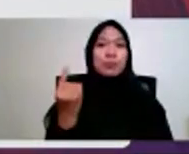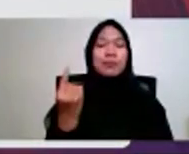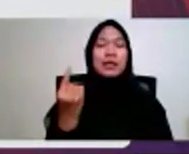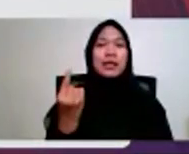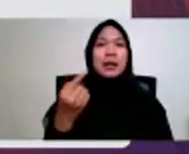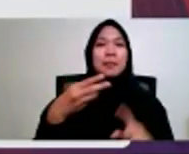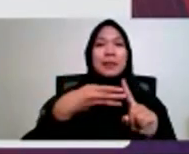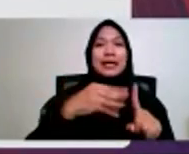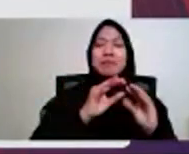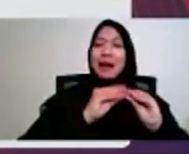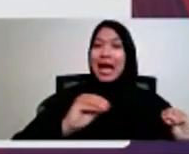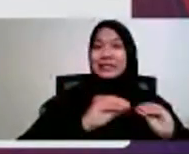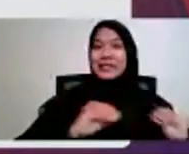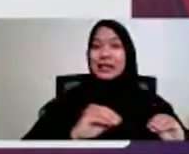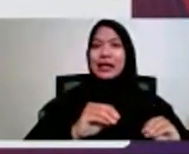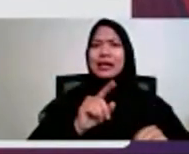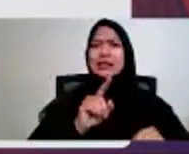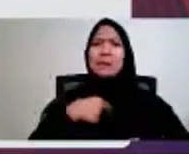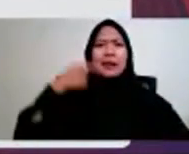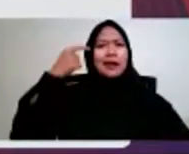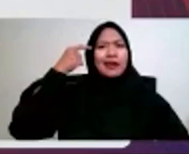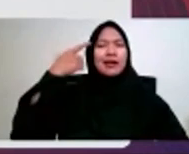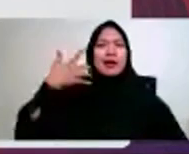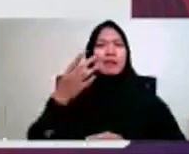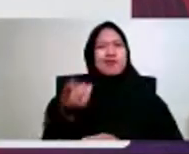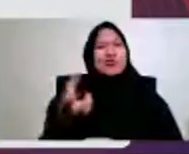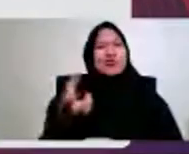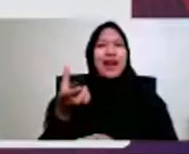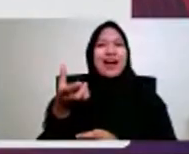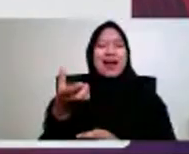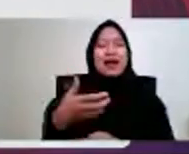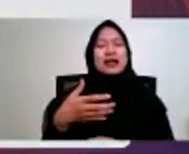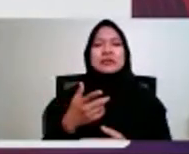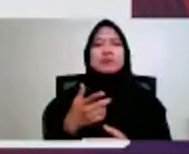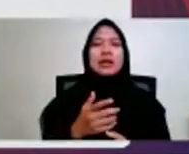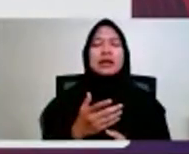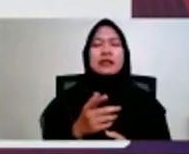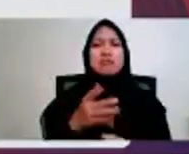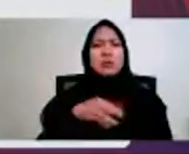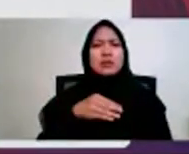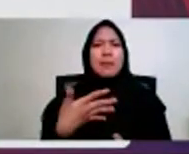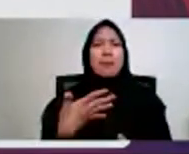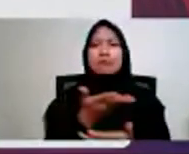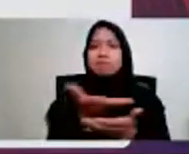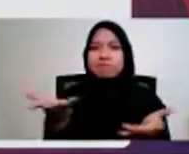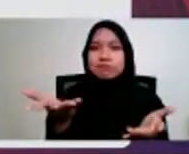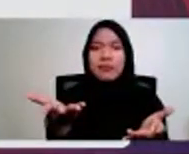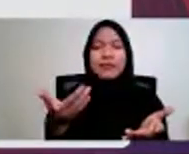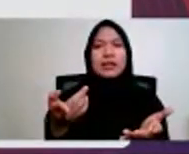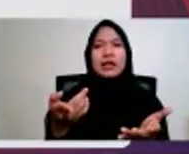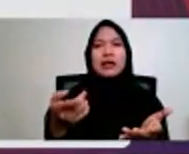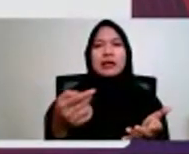B mengajak saya bikin lebih mudah lebih populer maksudnya supaya anda-anda semua ya